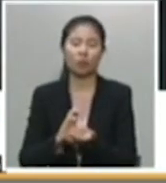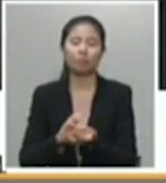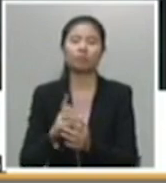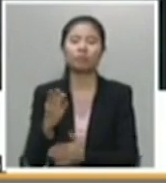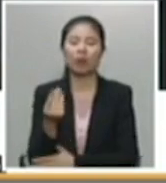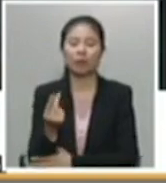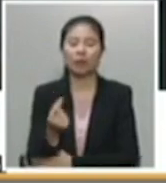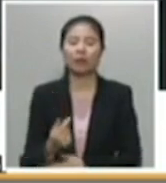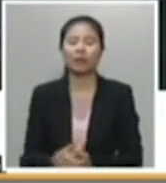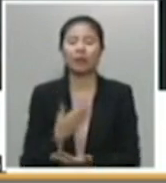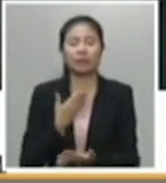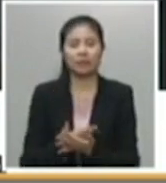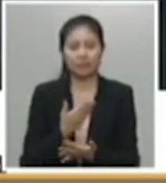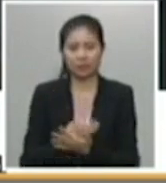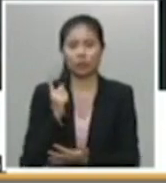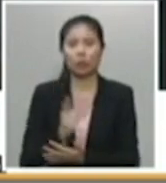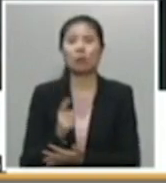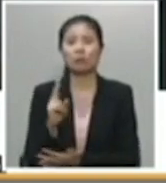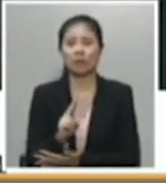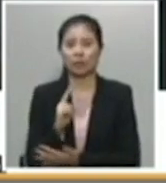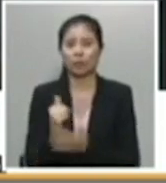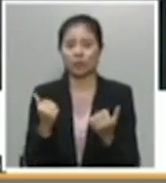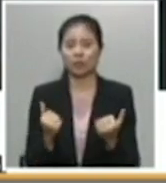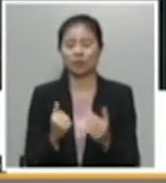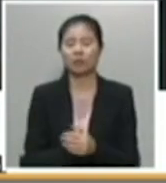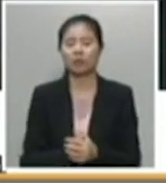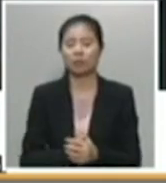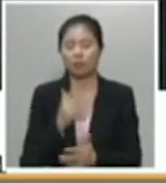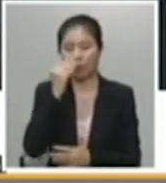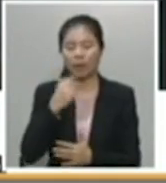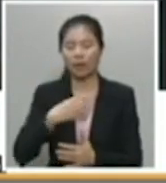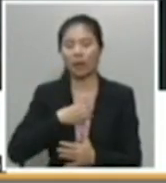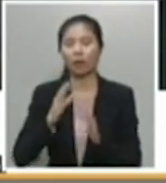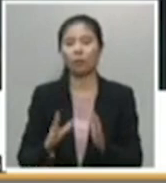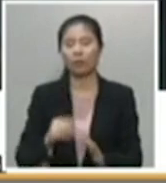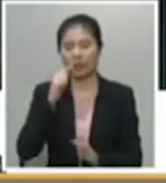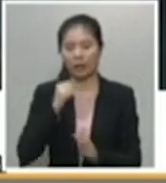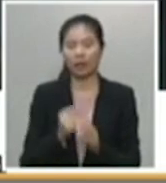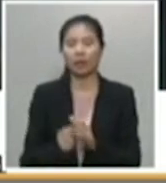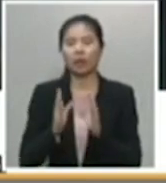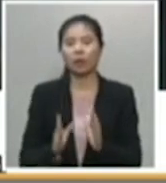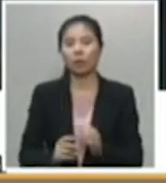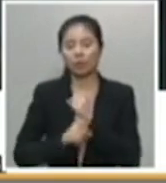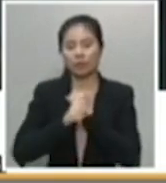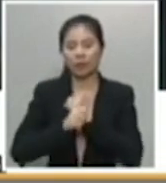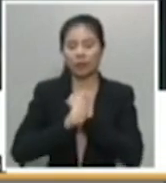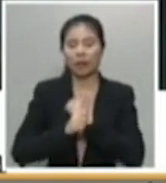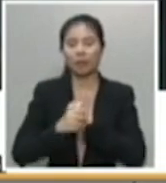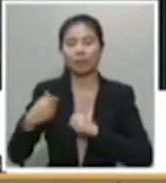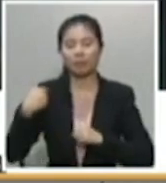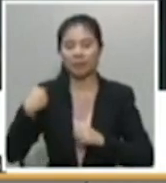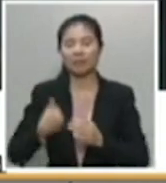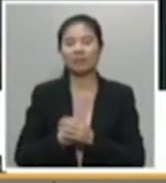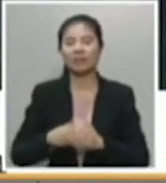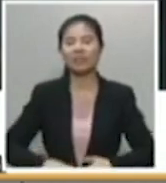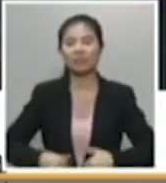ครับเม็ดเงินที่เราต้องใช้วันนี้เลยนะครับเพื่อที่จะให้คนไทยทุกคนที่อยู่ในวัยชรามีคุณภาพชีวิตทาง